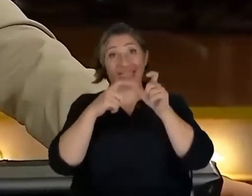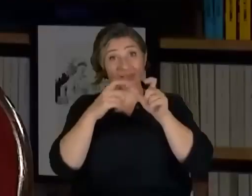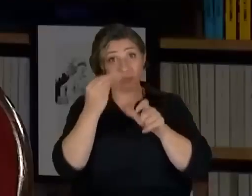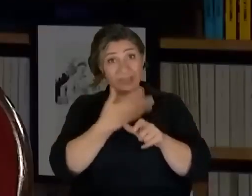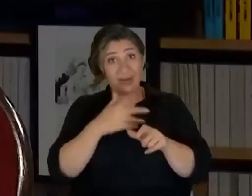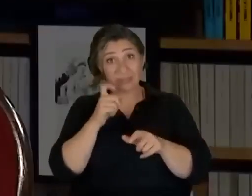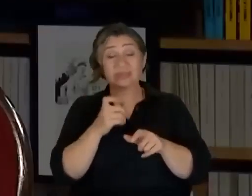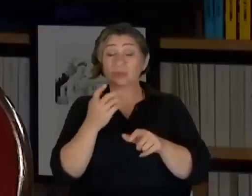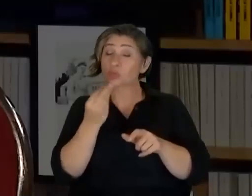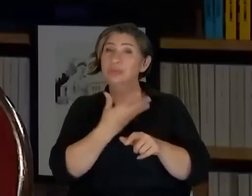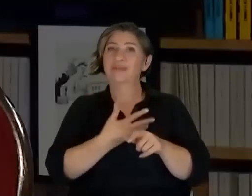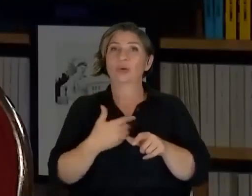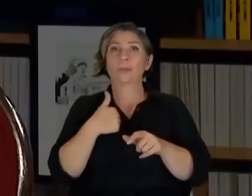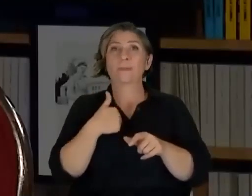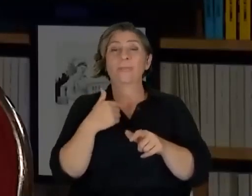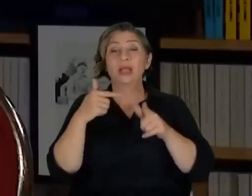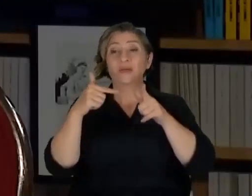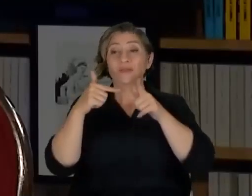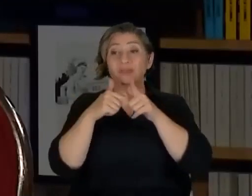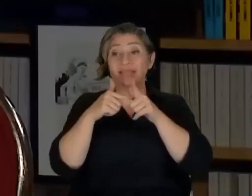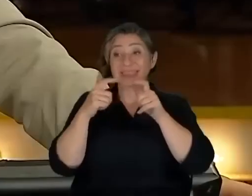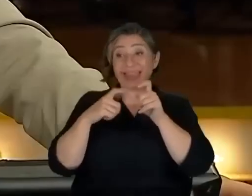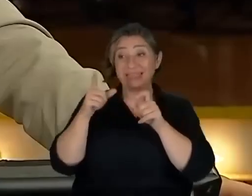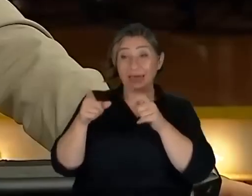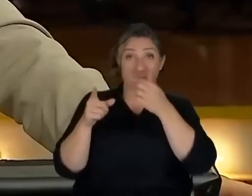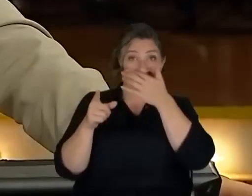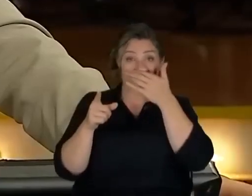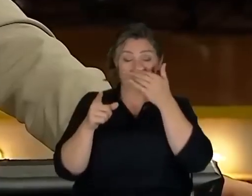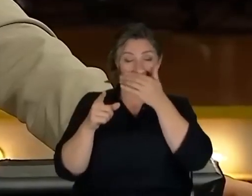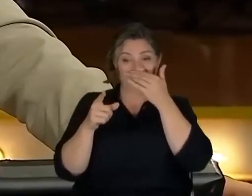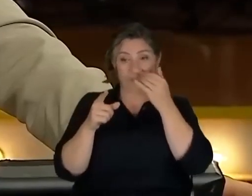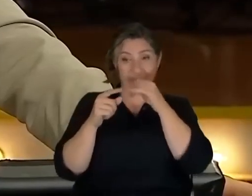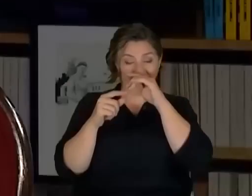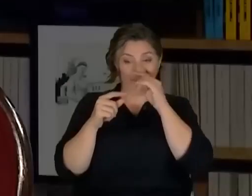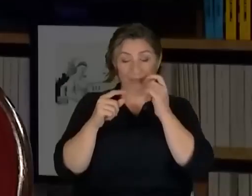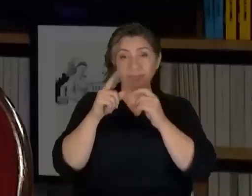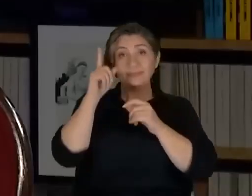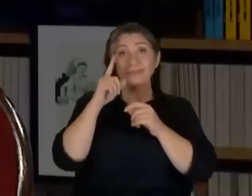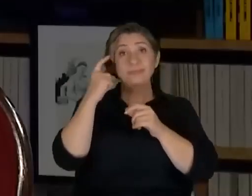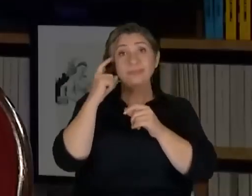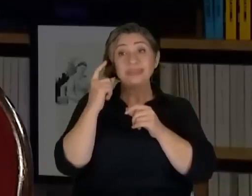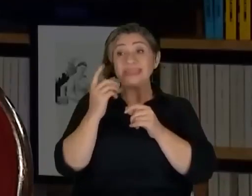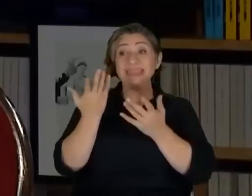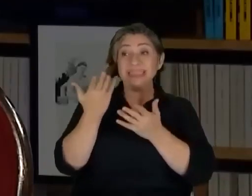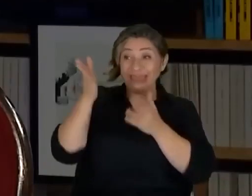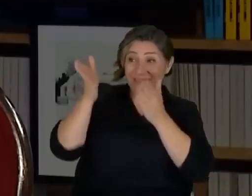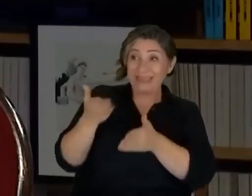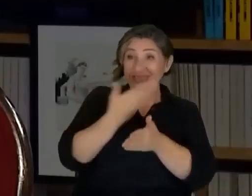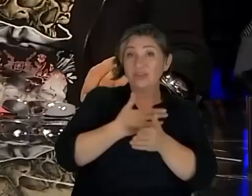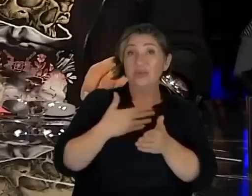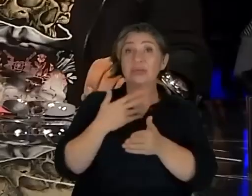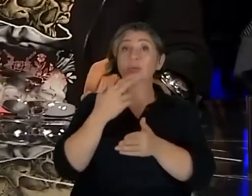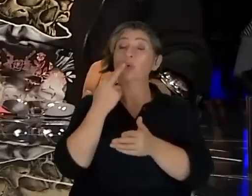misiniz? Evet, çok. Nesini seviyorsunuz adam? Yani Frank Sinatra bir kere şöyle ilk yola çıktım. Nesini çok